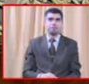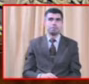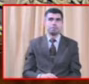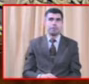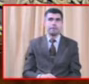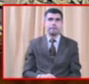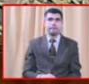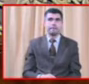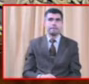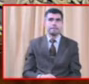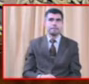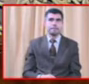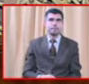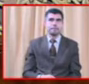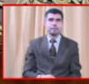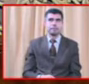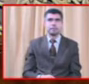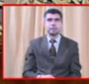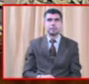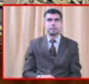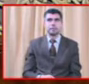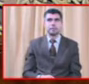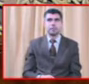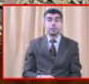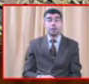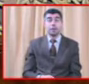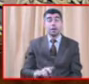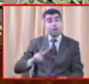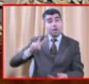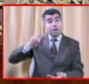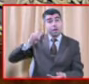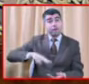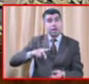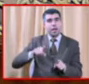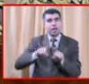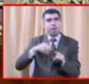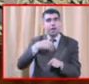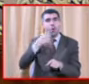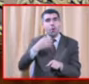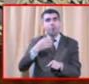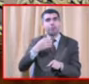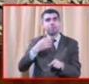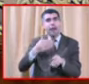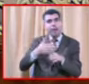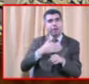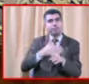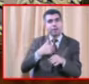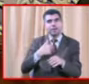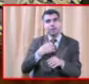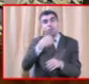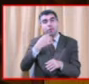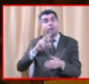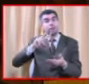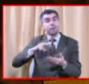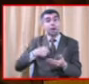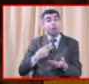في اطار الوقت المتبقي. فعلا ما كنتش بغيت نتدخل، ولكن ندخل لانه انا كنت في عين